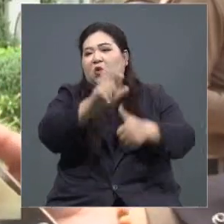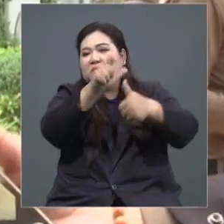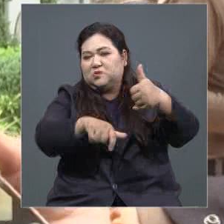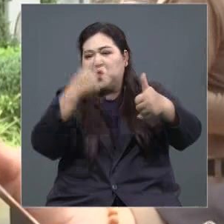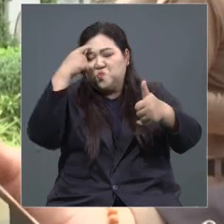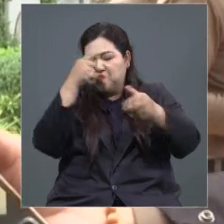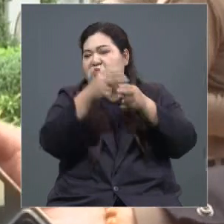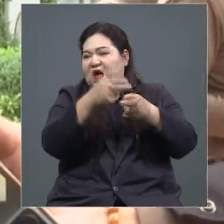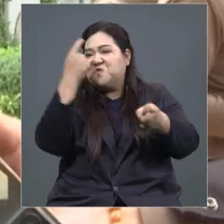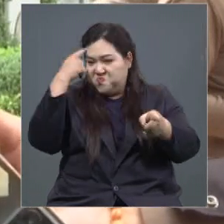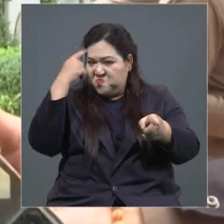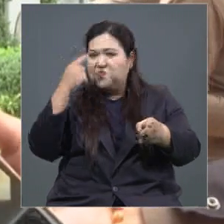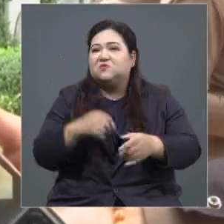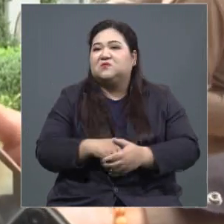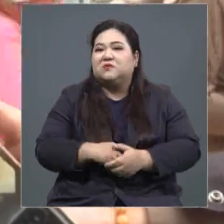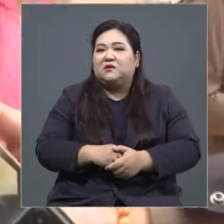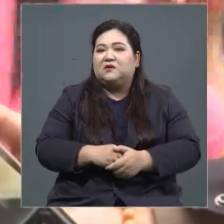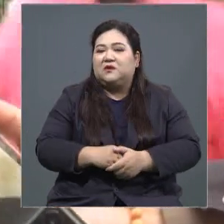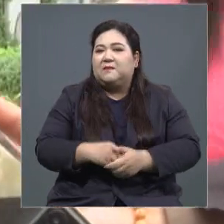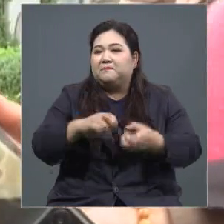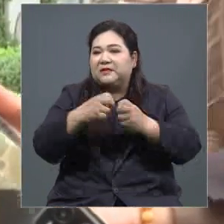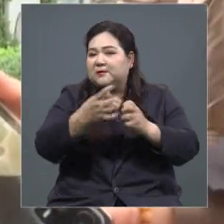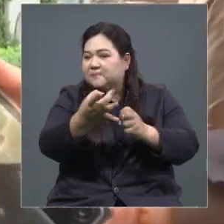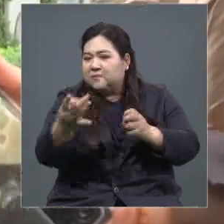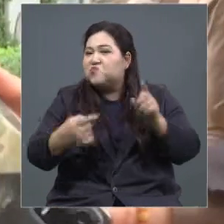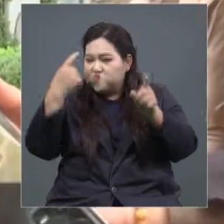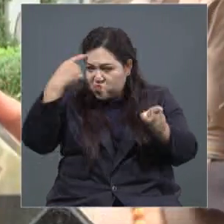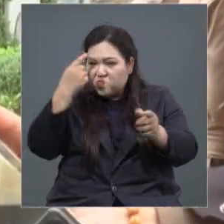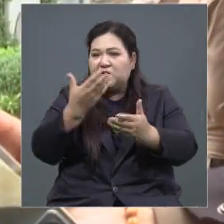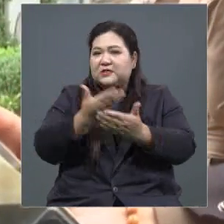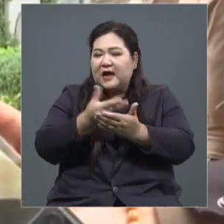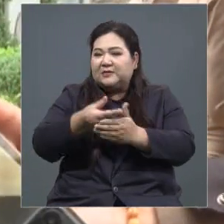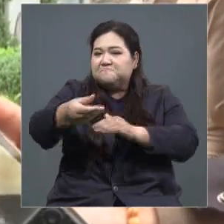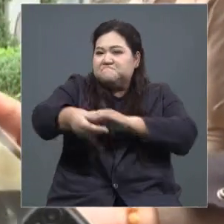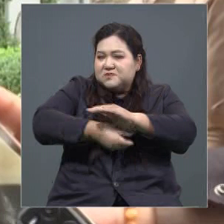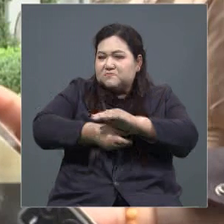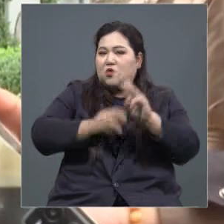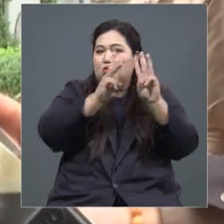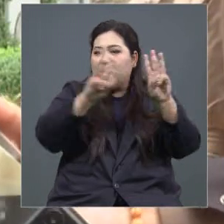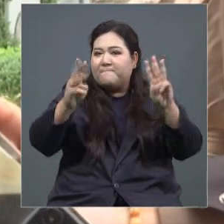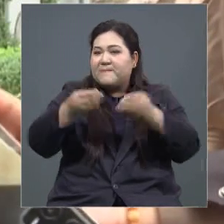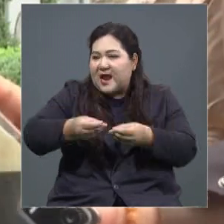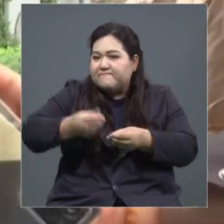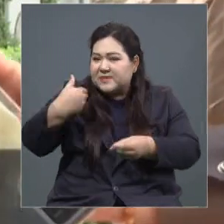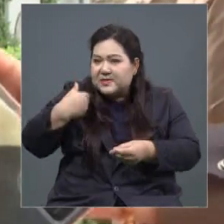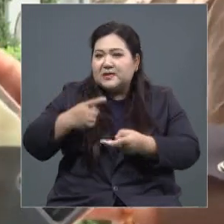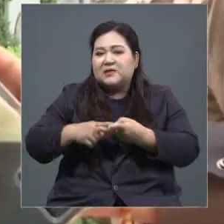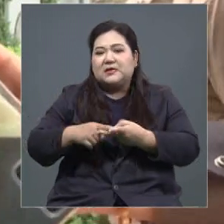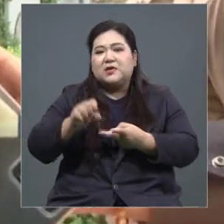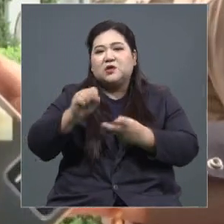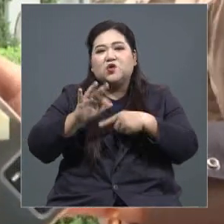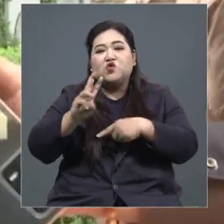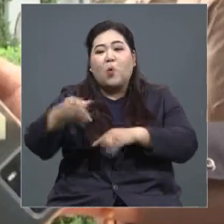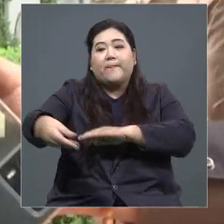ว่าตอนนี้เนี่ยมันมีอะไรเกิดขึ้นบ้างนะมีการรับเงินจากเว็บพนันมีการรับเงินจากสวยหรือเปล่านะครับตัวเขารู้ดี